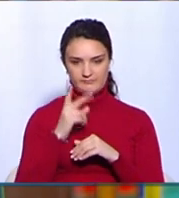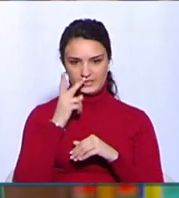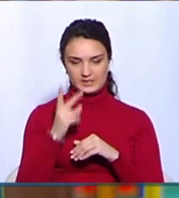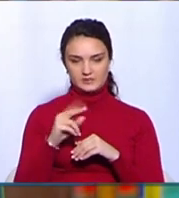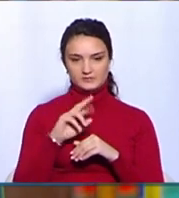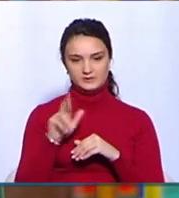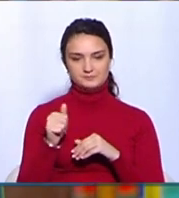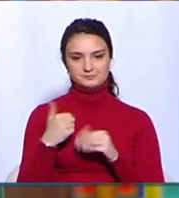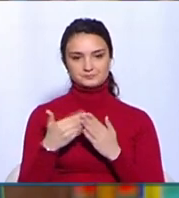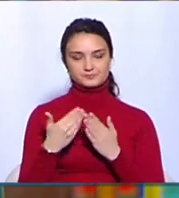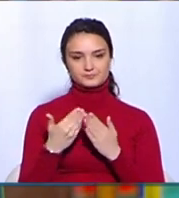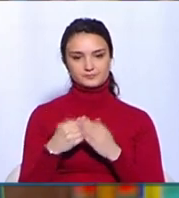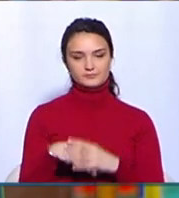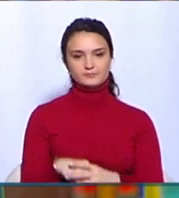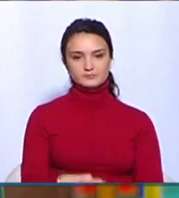ხედავს დაუშვათ